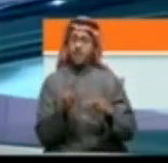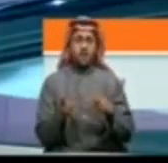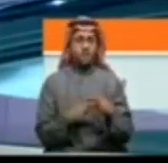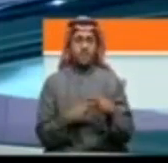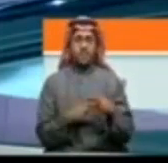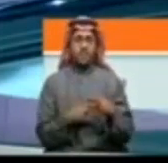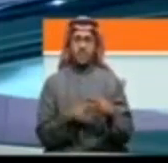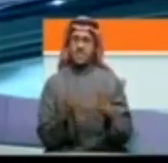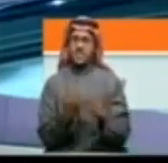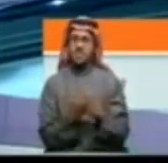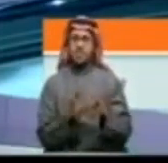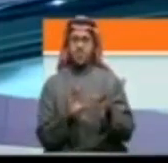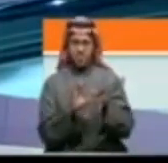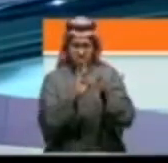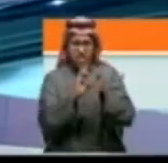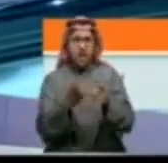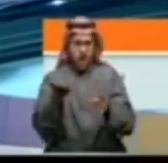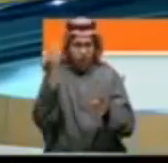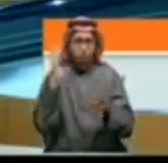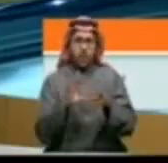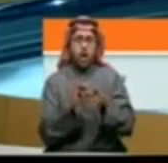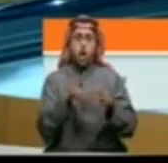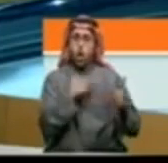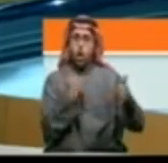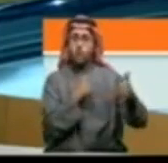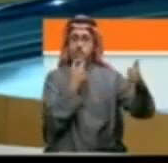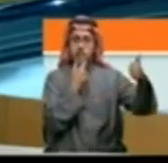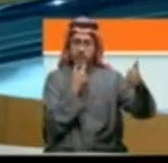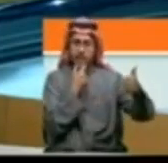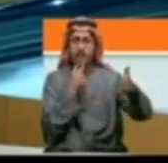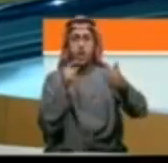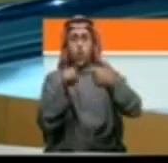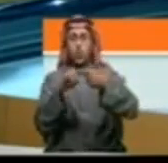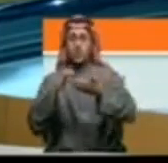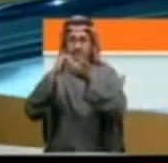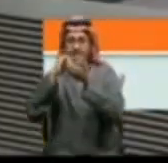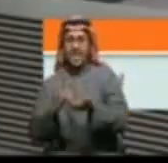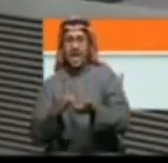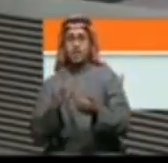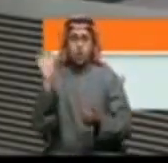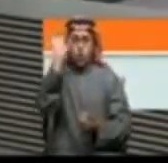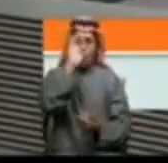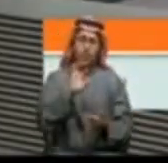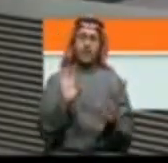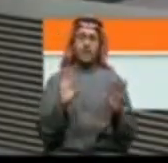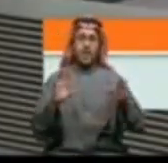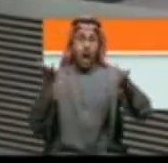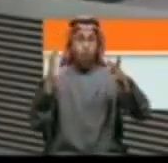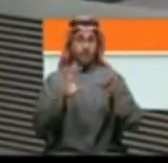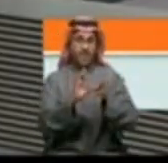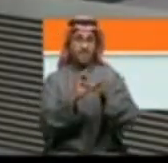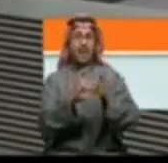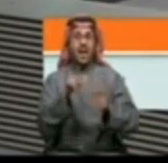التفاوض بشأن اتفاق تم التوصل إليه بين الحكومة البريطانية والاتحاد الأوروبي بشأن البريكسيت. أكدت أندريفا في